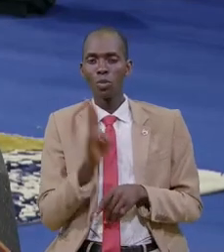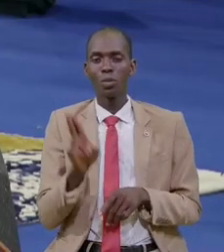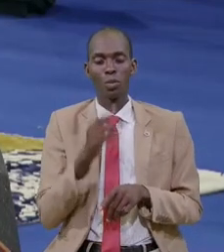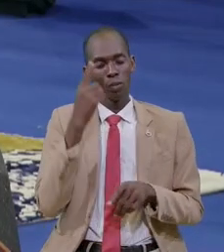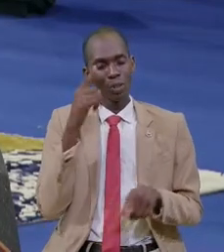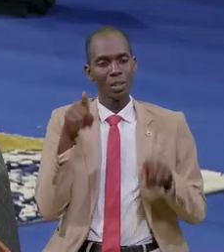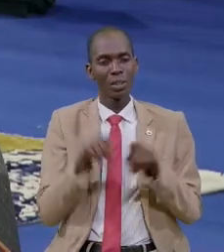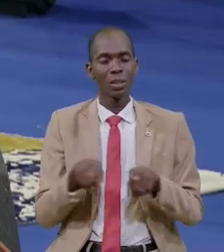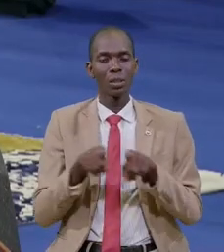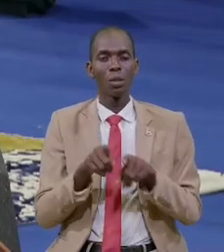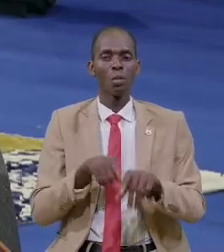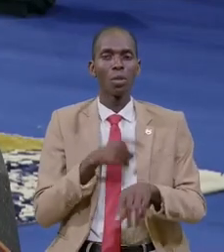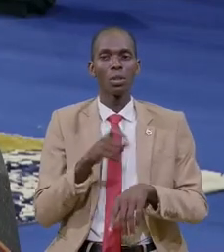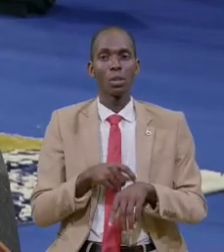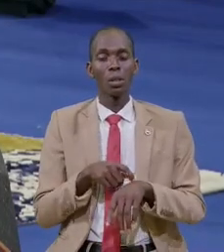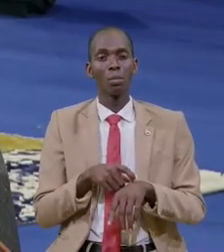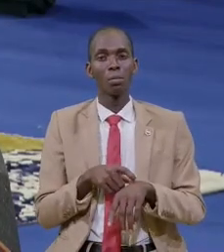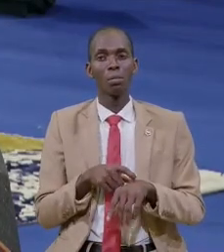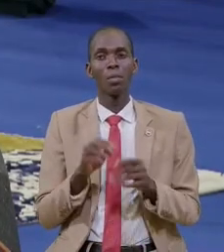Maintenant, il était en prison.